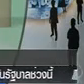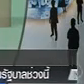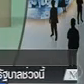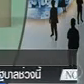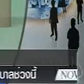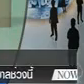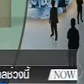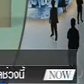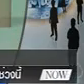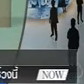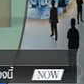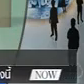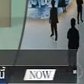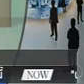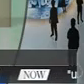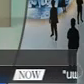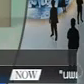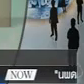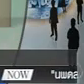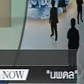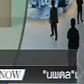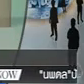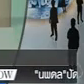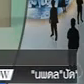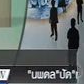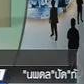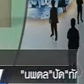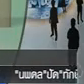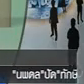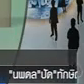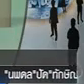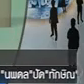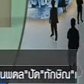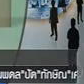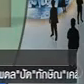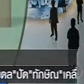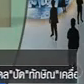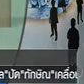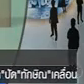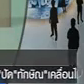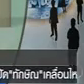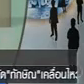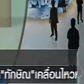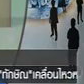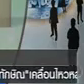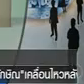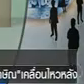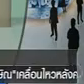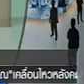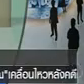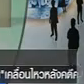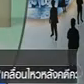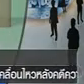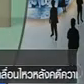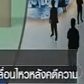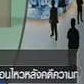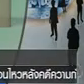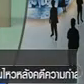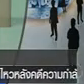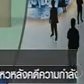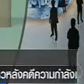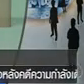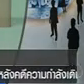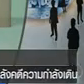องเดิมอยู่ที่ 57,526 ล้านบาทนี่ถือว่าลดลงกับก่อนหน้านี้ที่ปีก่อนอยู่